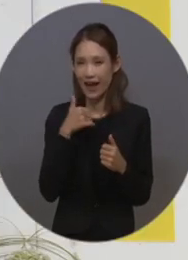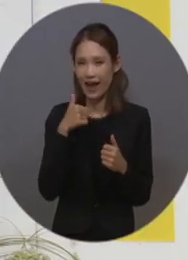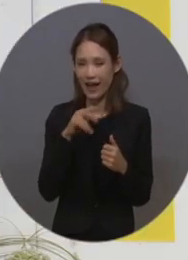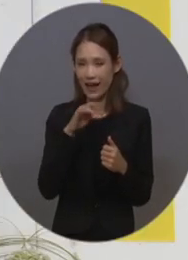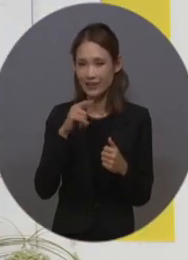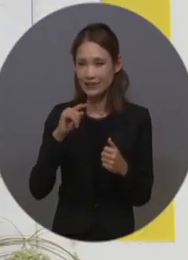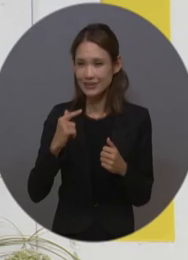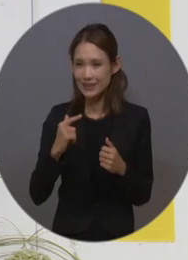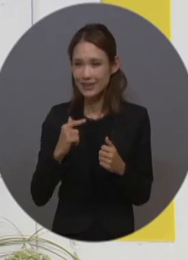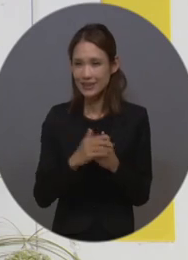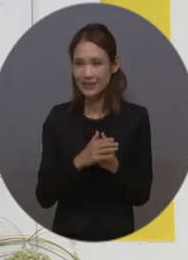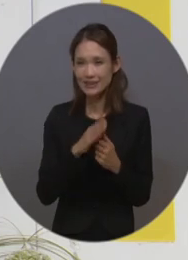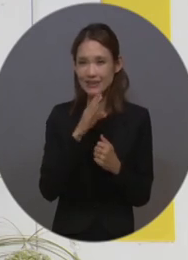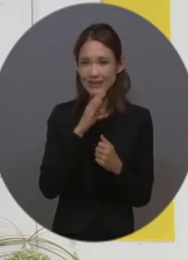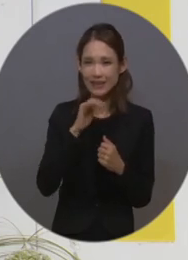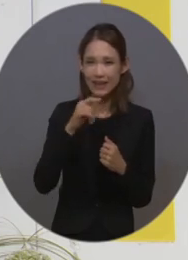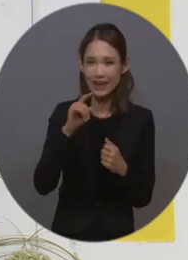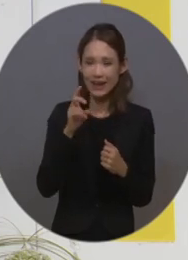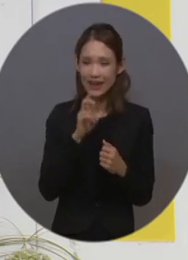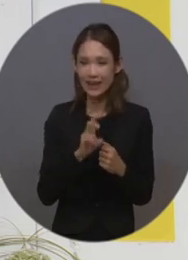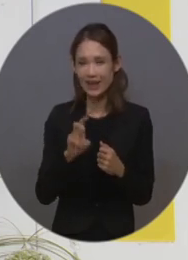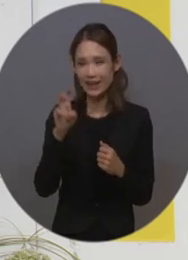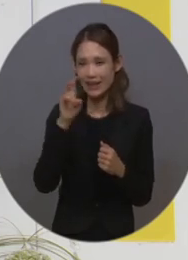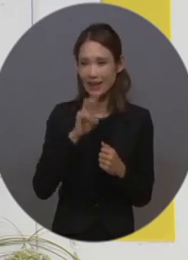진진진진진이야 정말 진이야